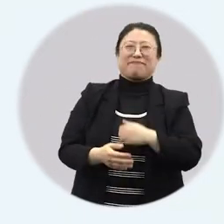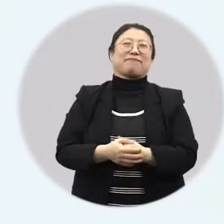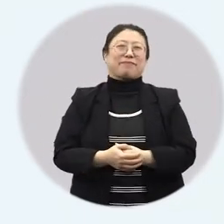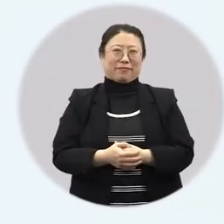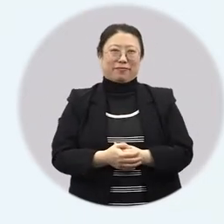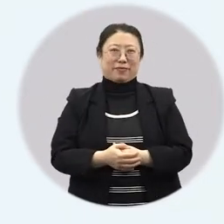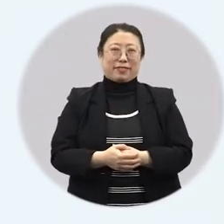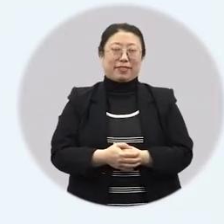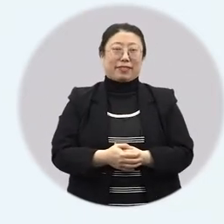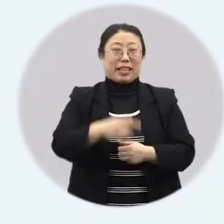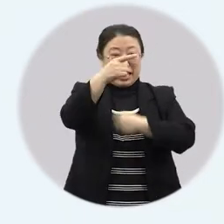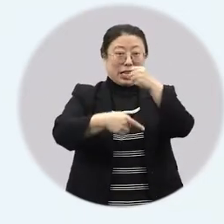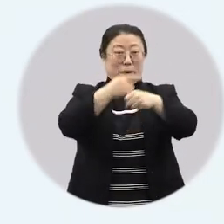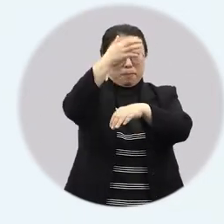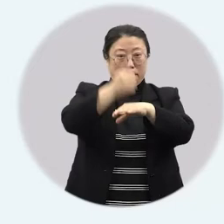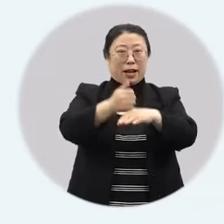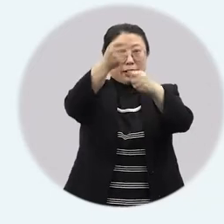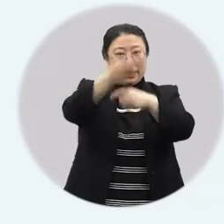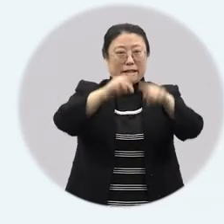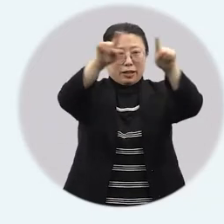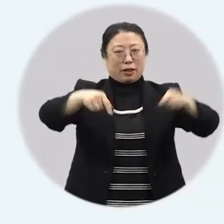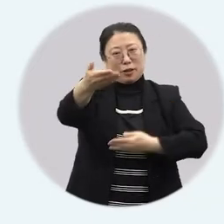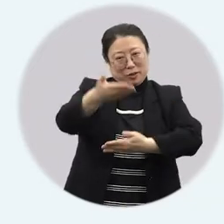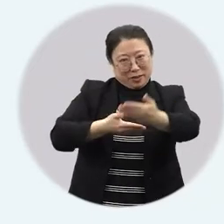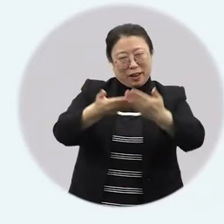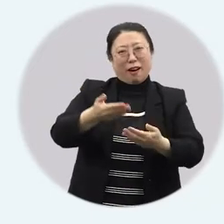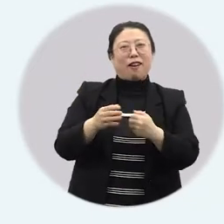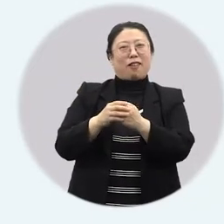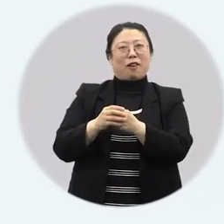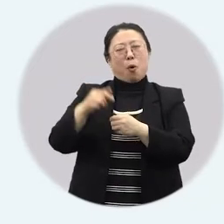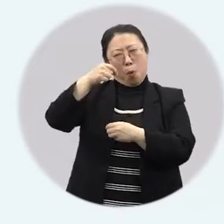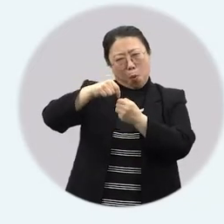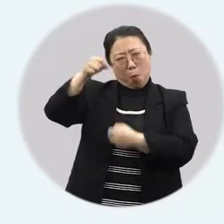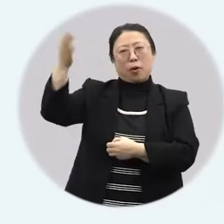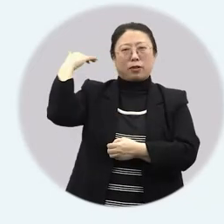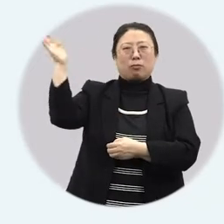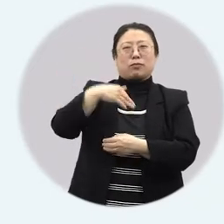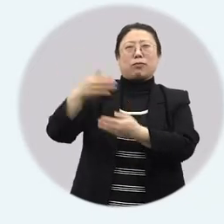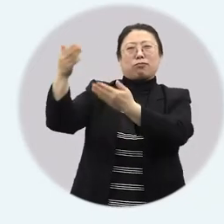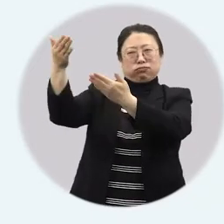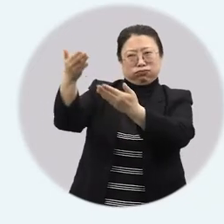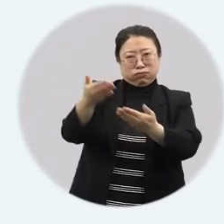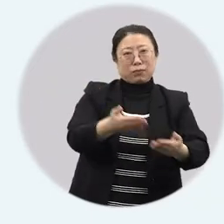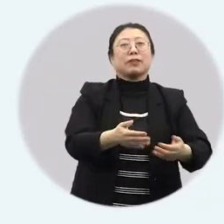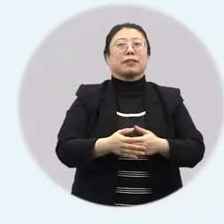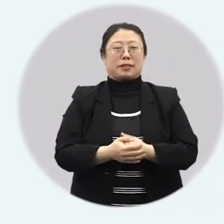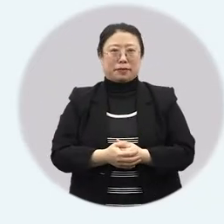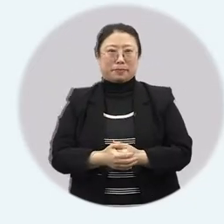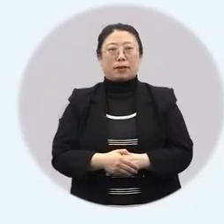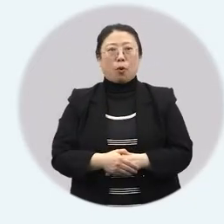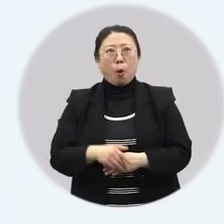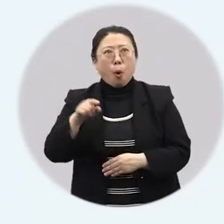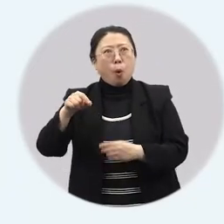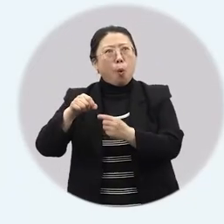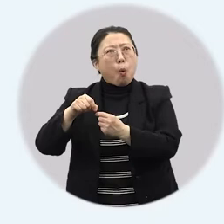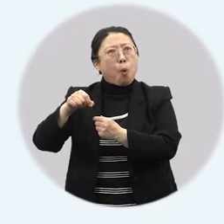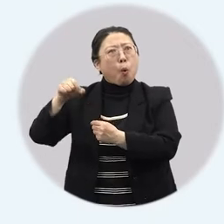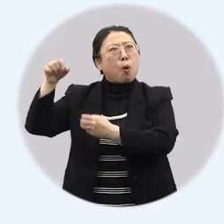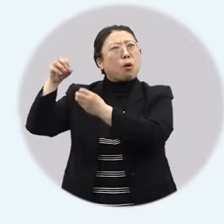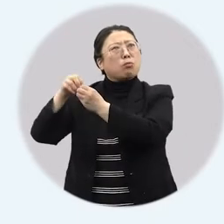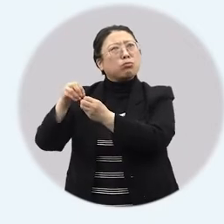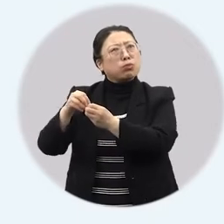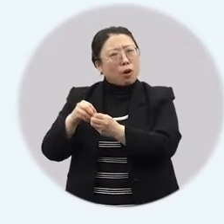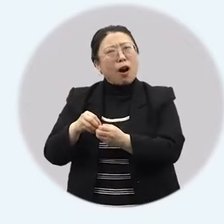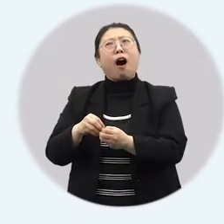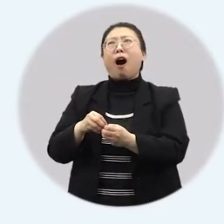맞아요 이렇게 연말에 달력을 주고받는 풍속은 실은 오래전부터 이어져 내려왔던 거예요 이게